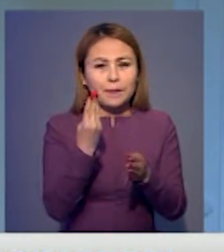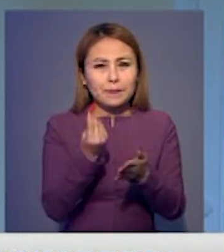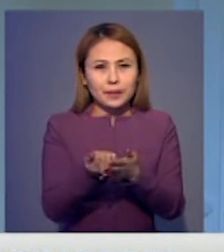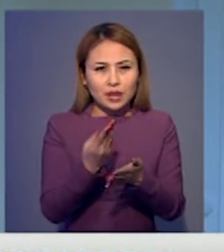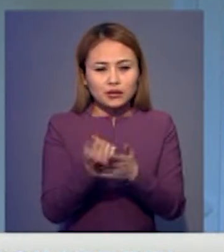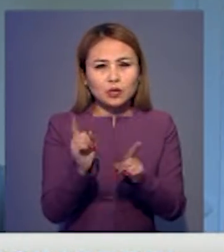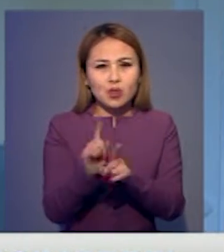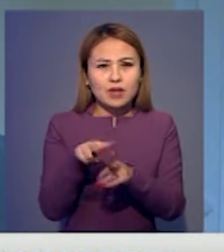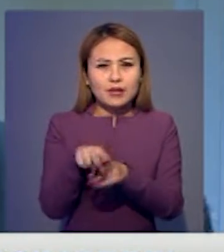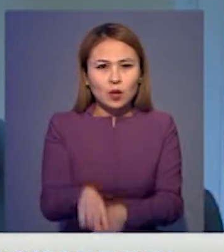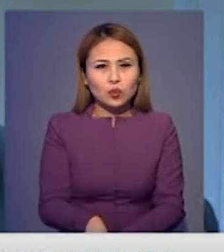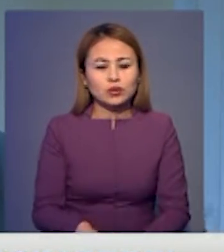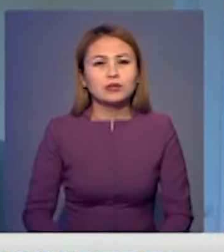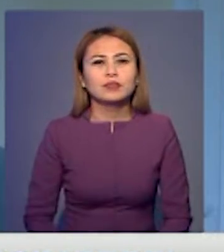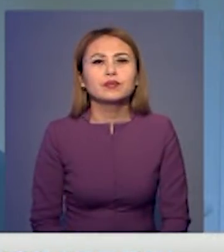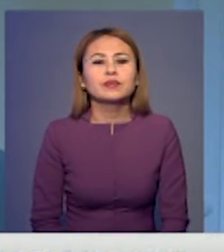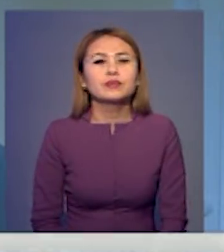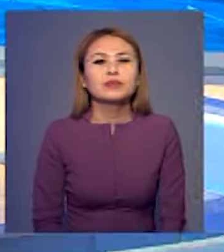береді. Сол да әсер етеді.